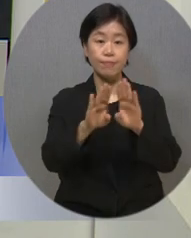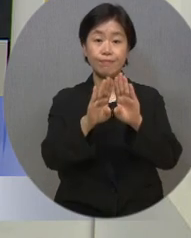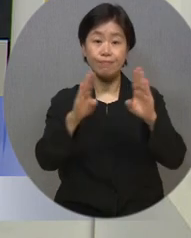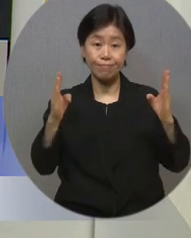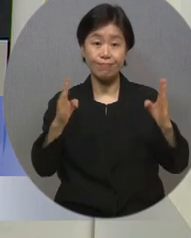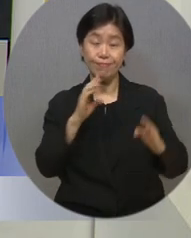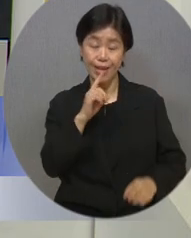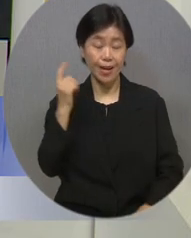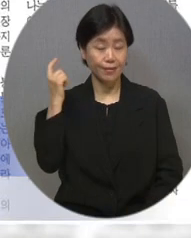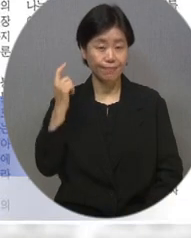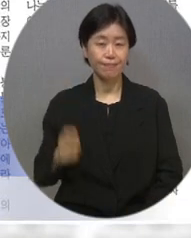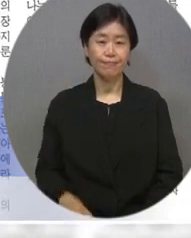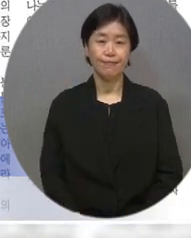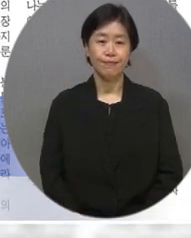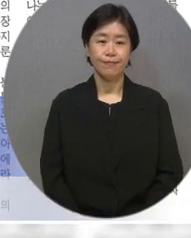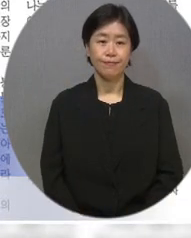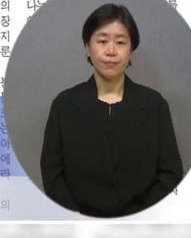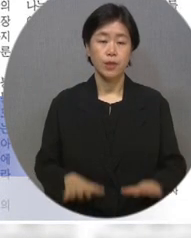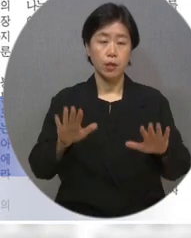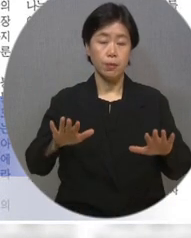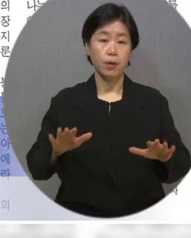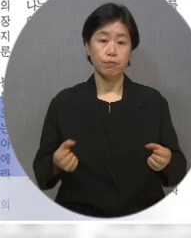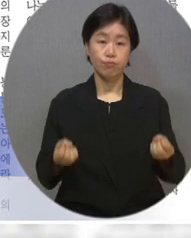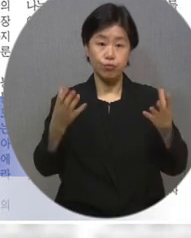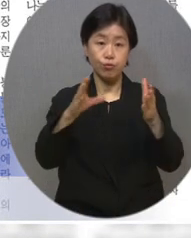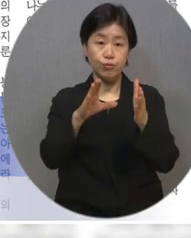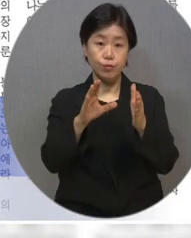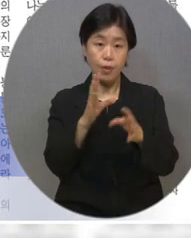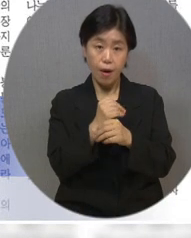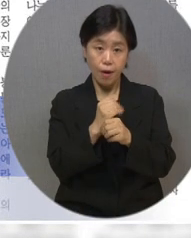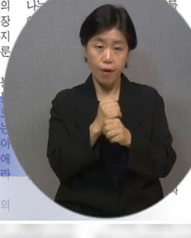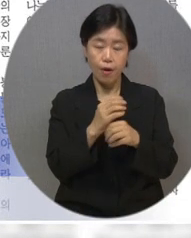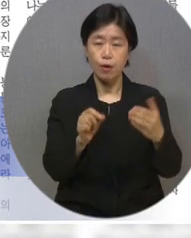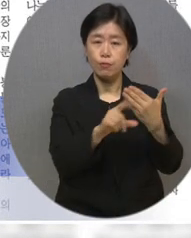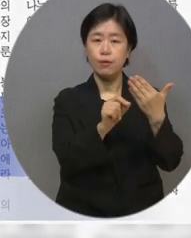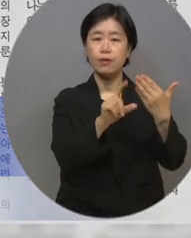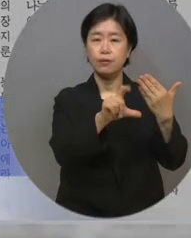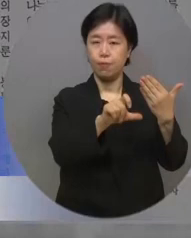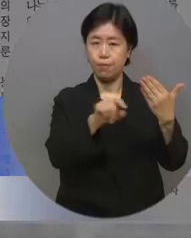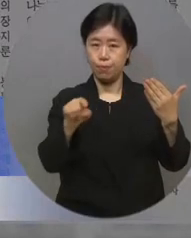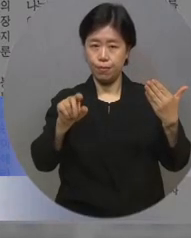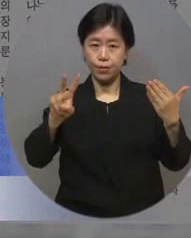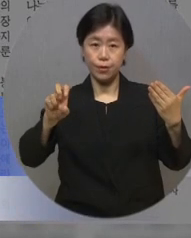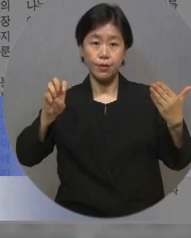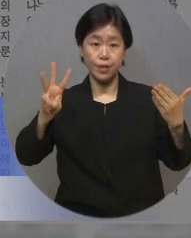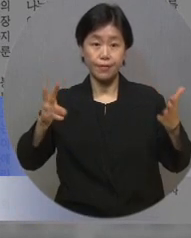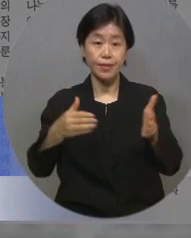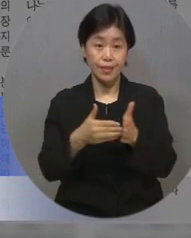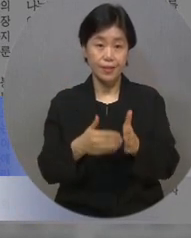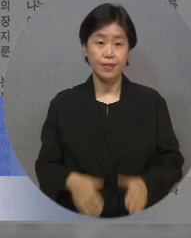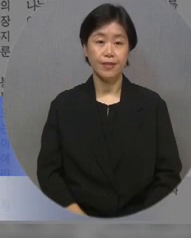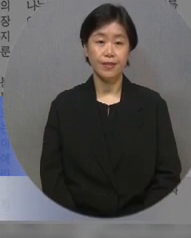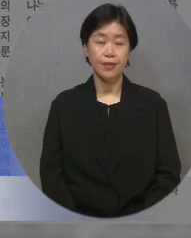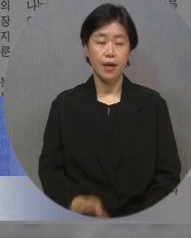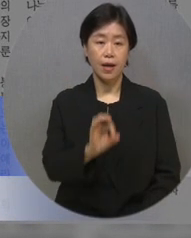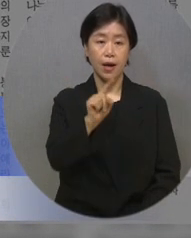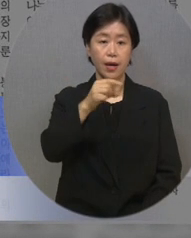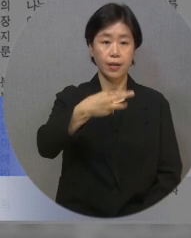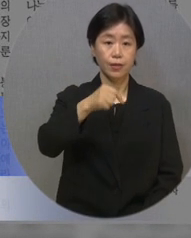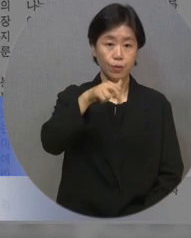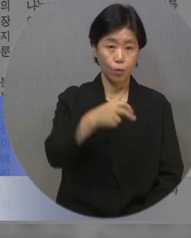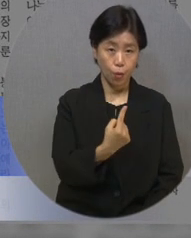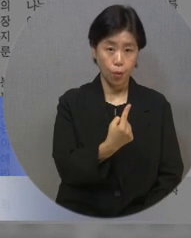소식이 실려 있는데요 이번 국제무용제는 오는 9월 15일부터 23일까지 아르코